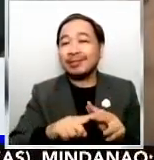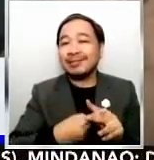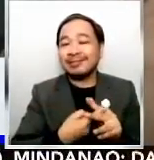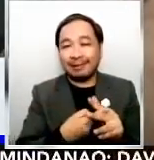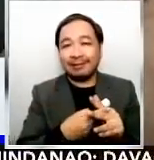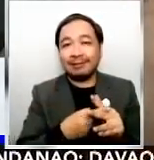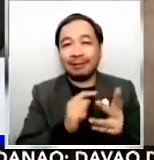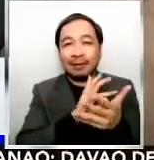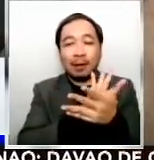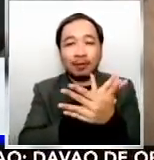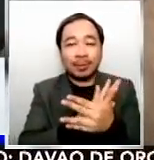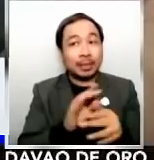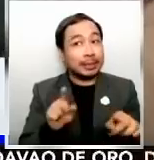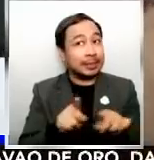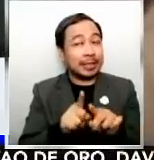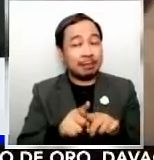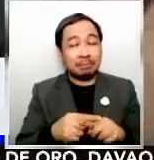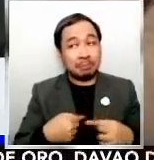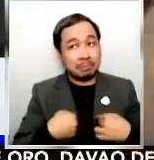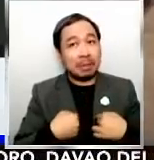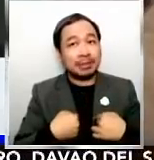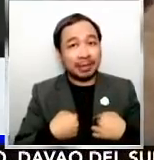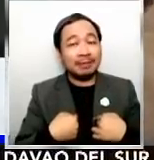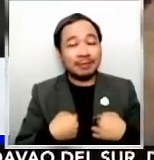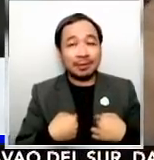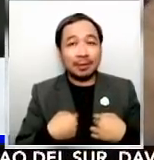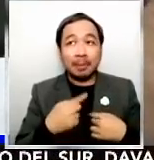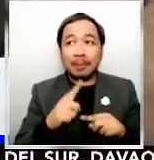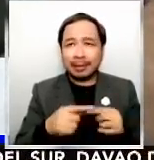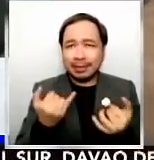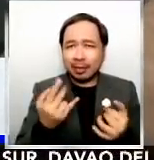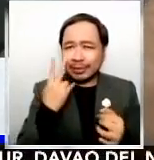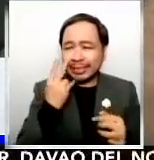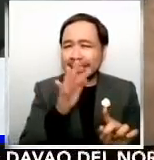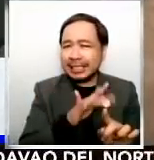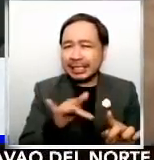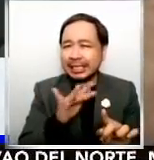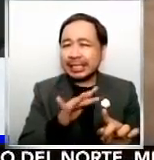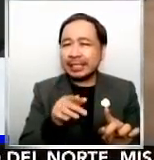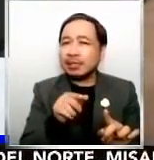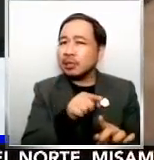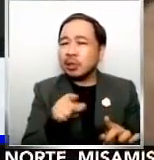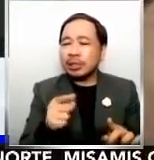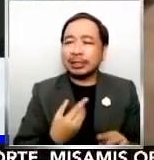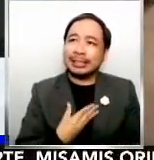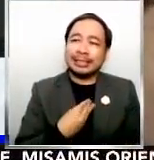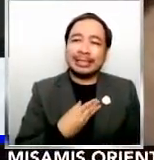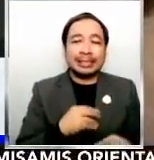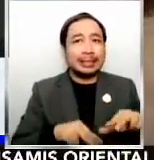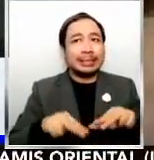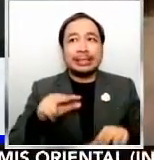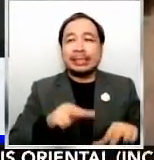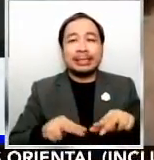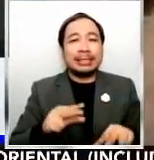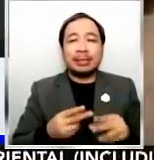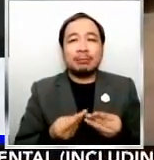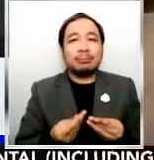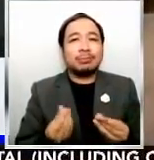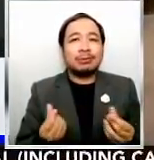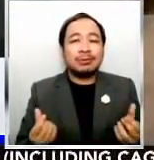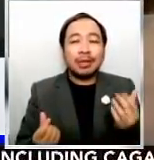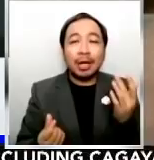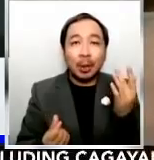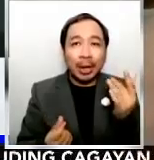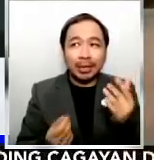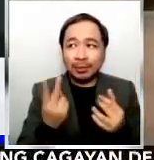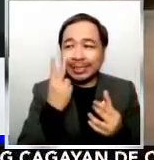Gaya ko. Pero sa napapansin naman natin, mukhang naiibsan naman yung kanilang mga kaba o anumang pangamba dahil nakikita naman natin